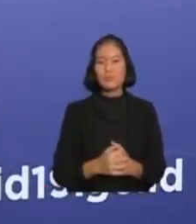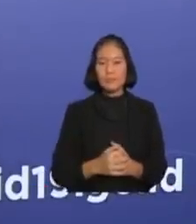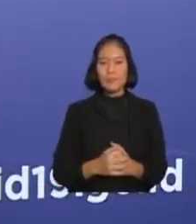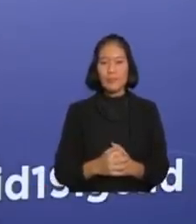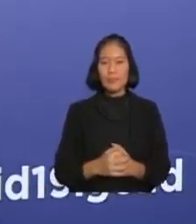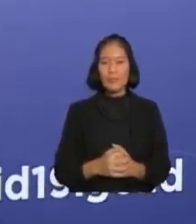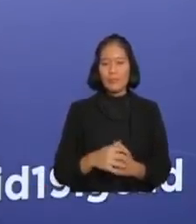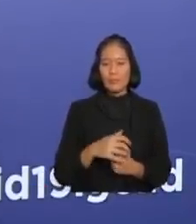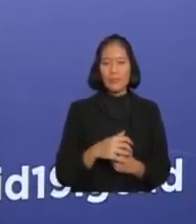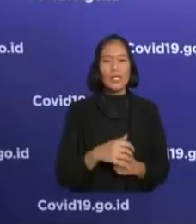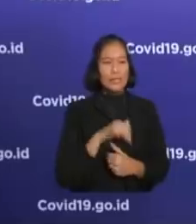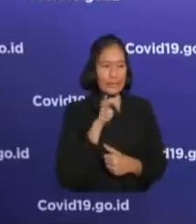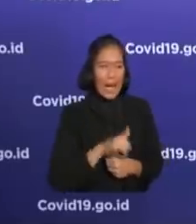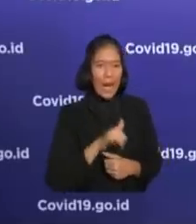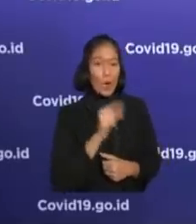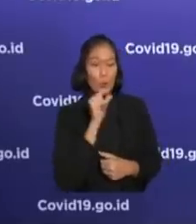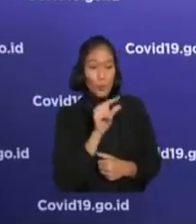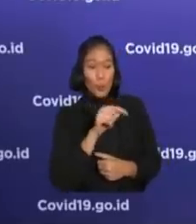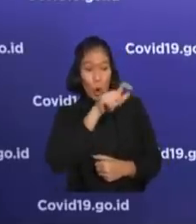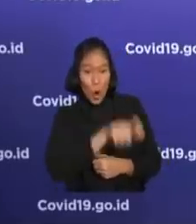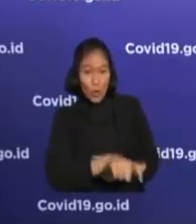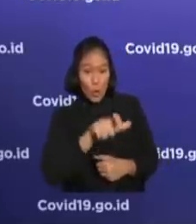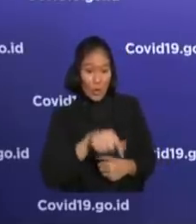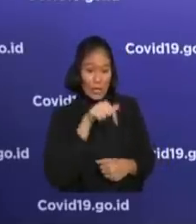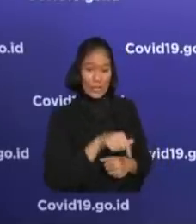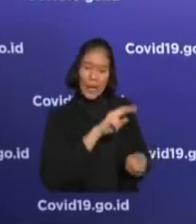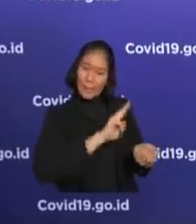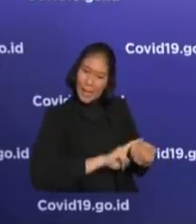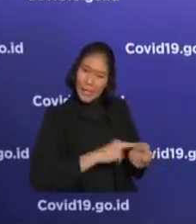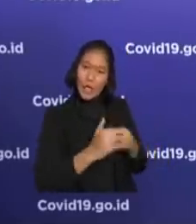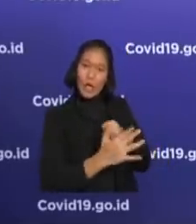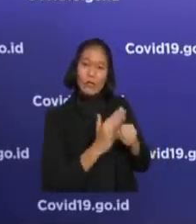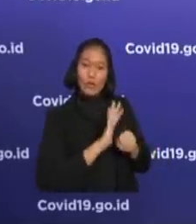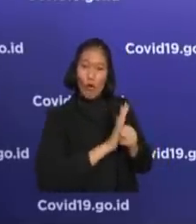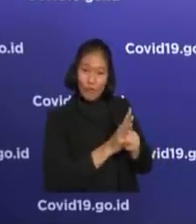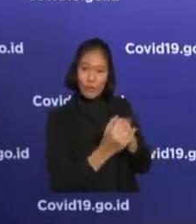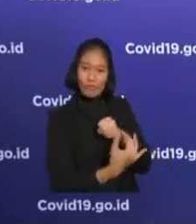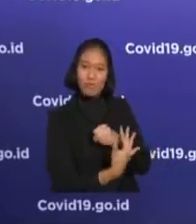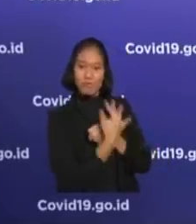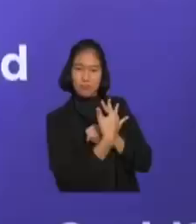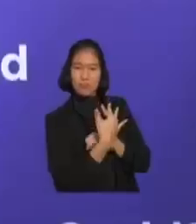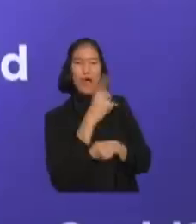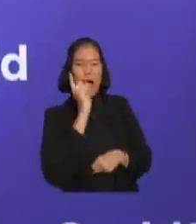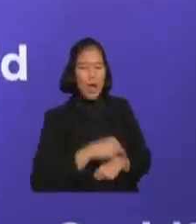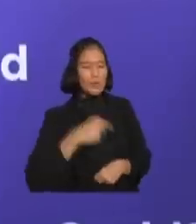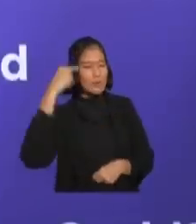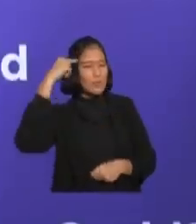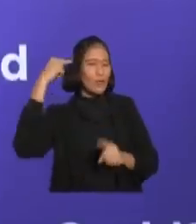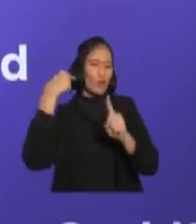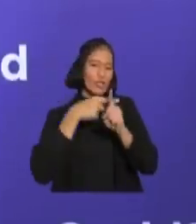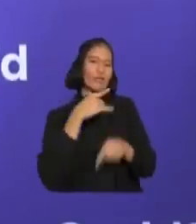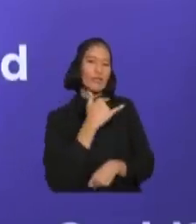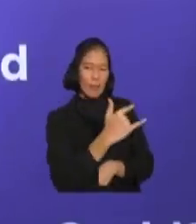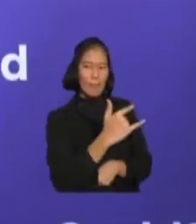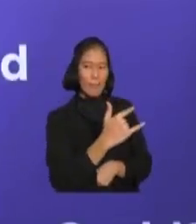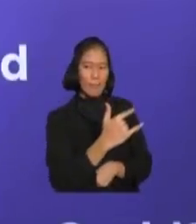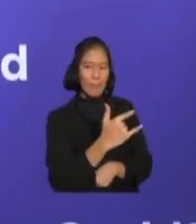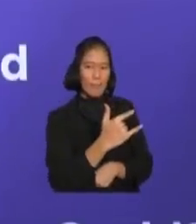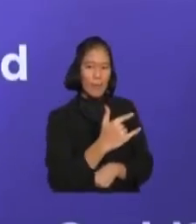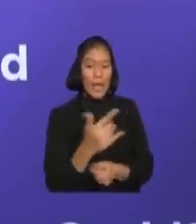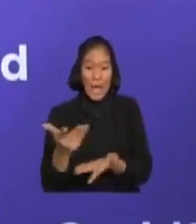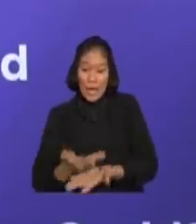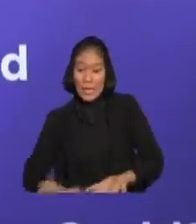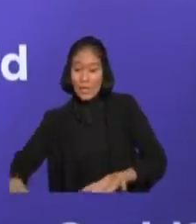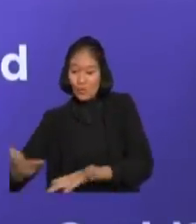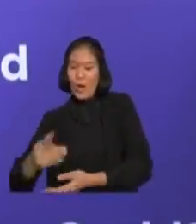bagi orang-orang yang masih berjuang ya saya harus tetap positif dan semangat untuk hidup dan cari support